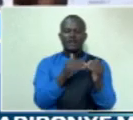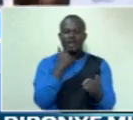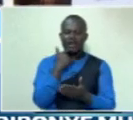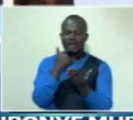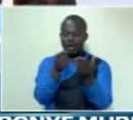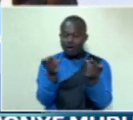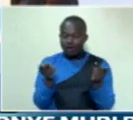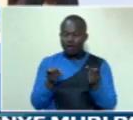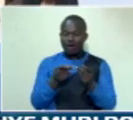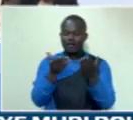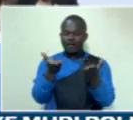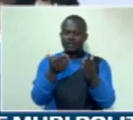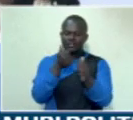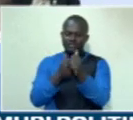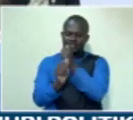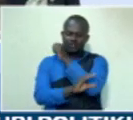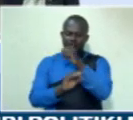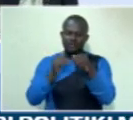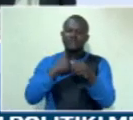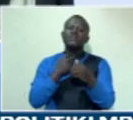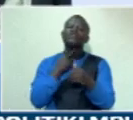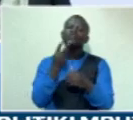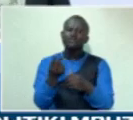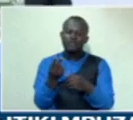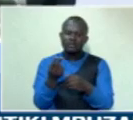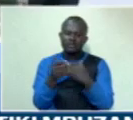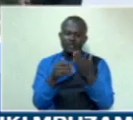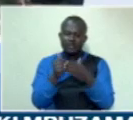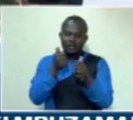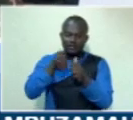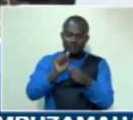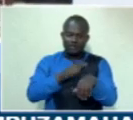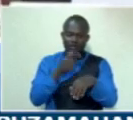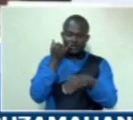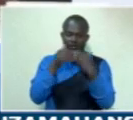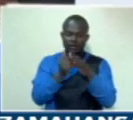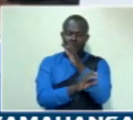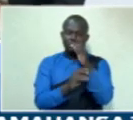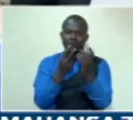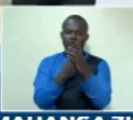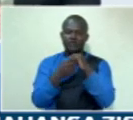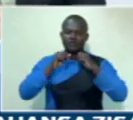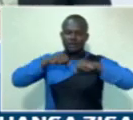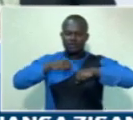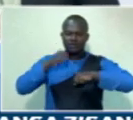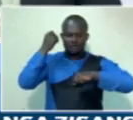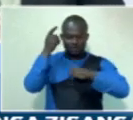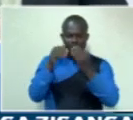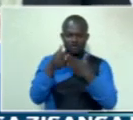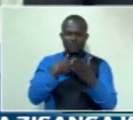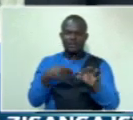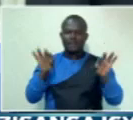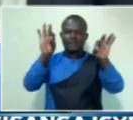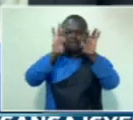hari aho buri gihugu kiba gifite ijwi. Icyo gihe rero iyo ibihugu byumvikana, iryo jwi rigira